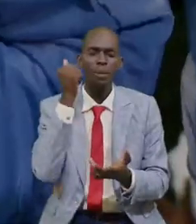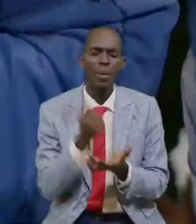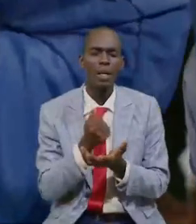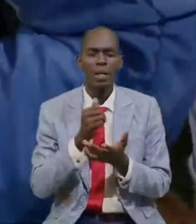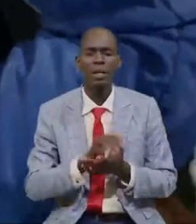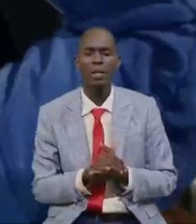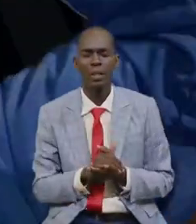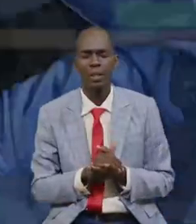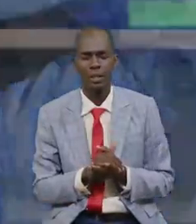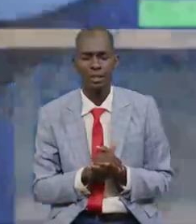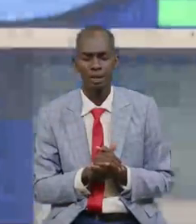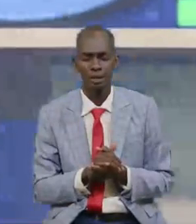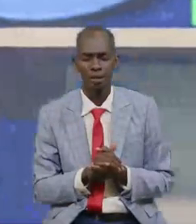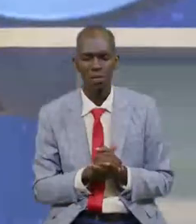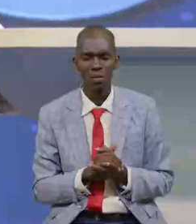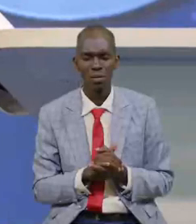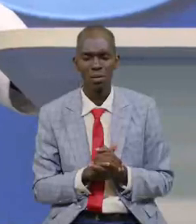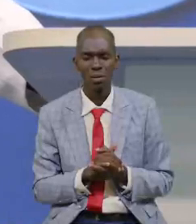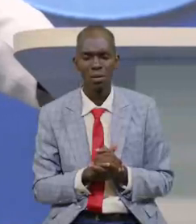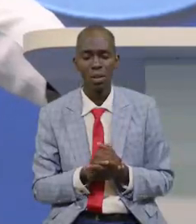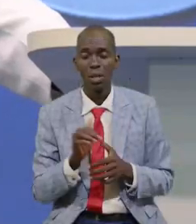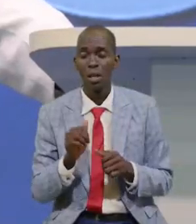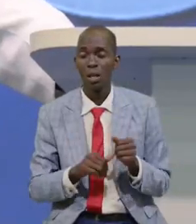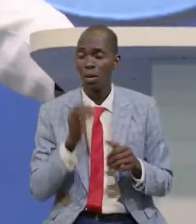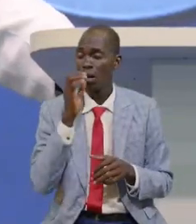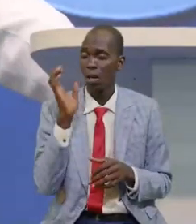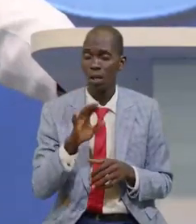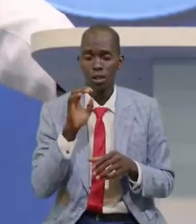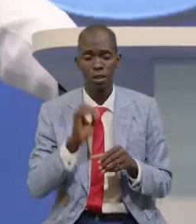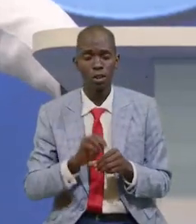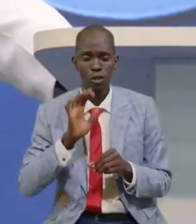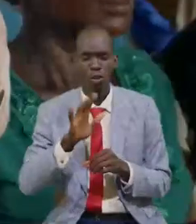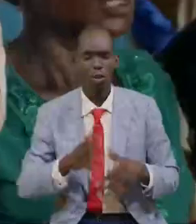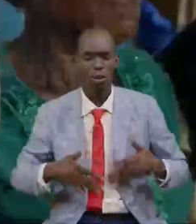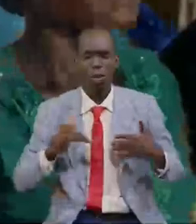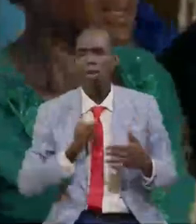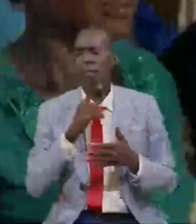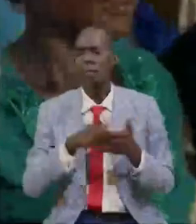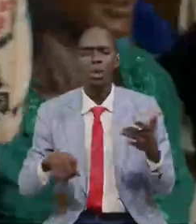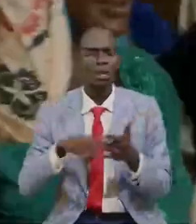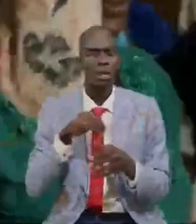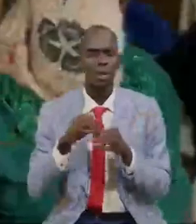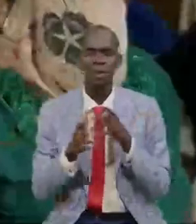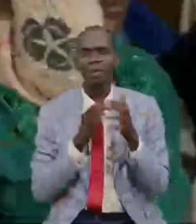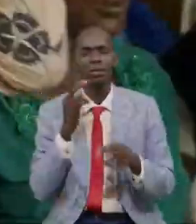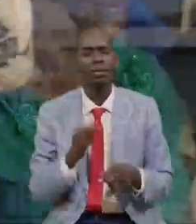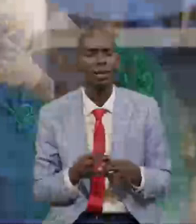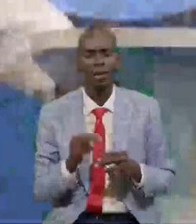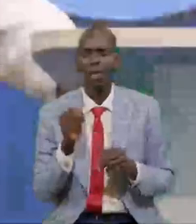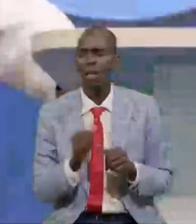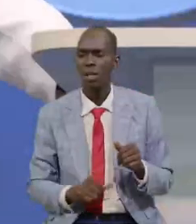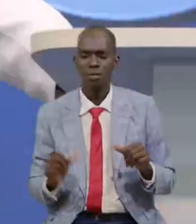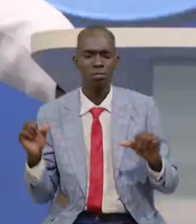malédiction au nom de Jésus-Christ. Toute malédiction dans votre vie, je l'annule.